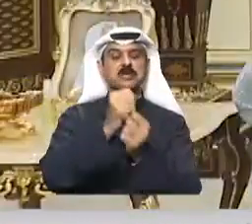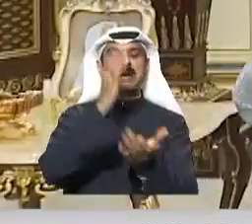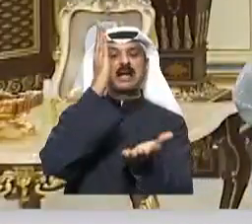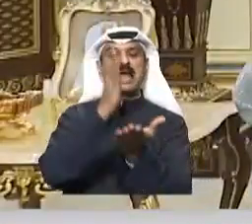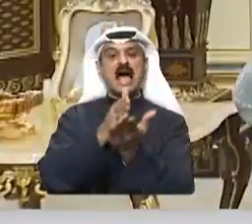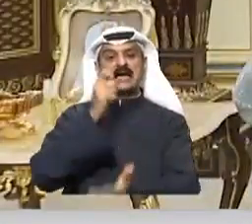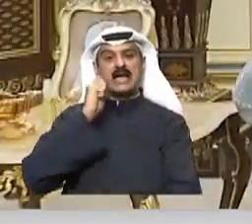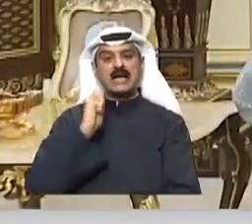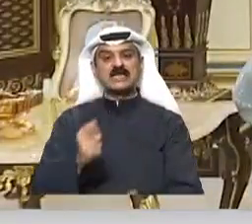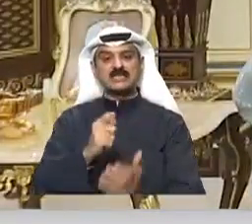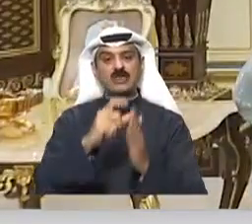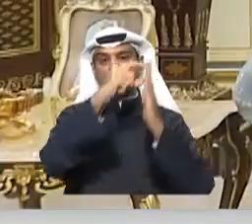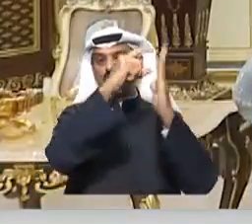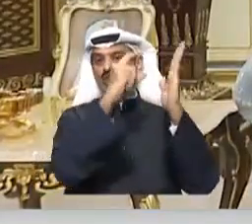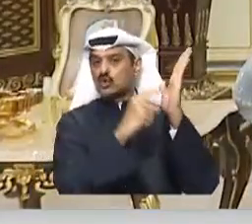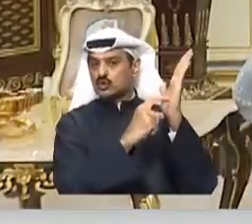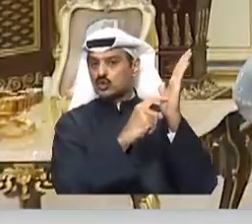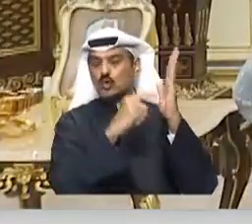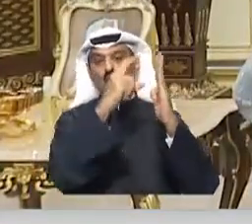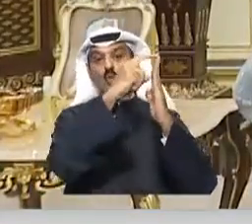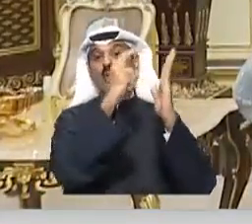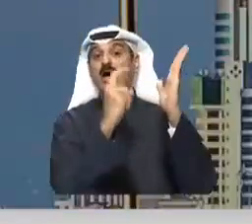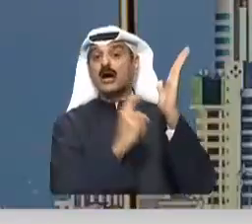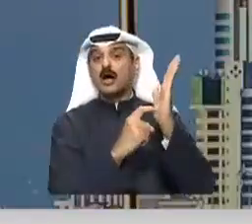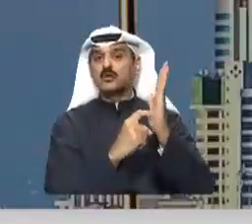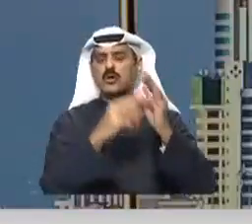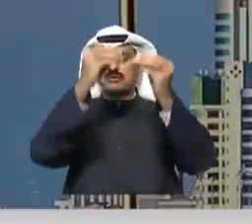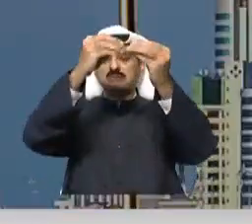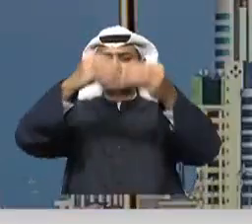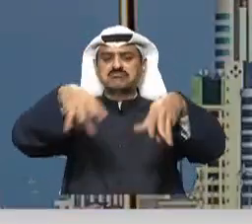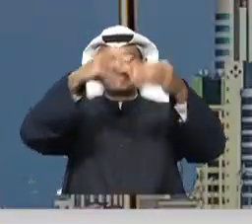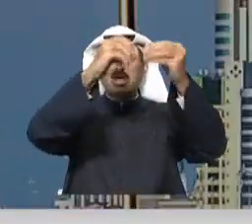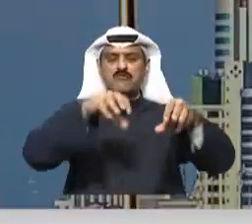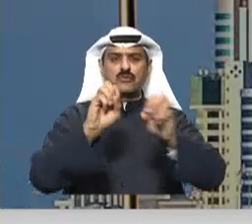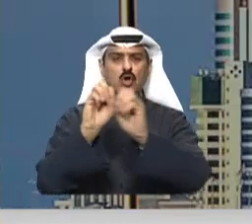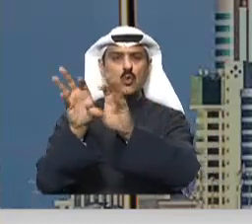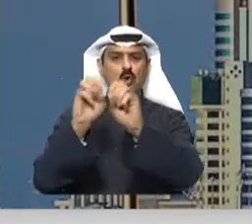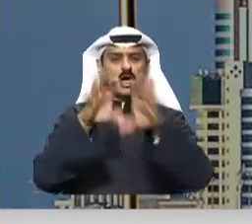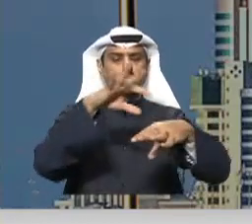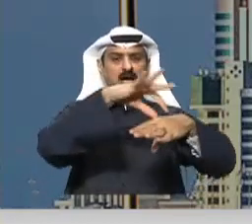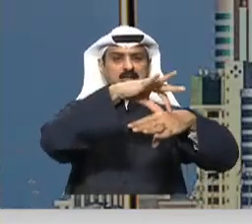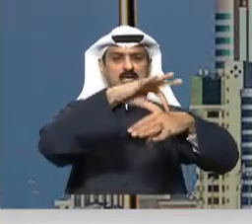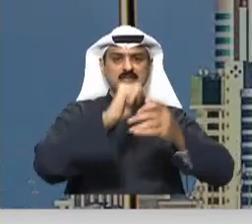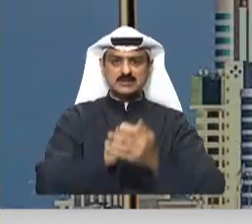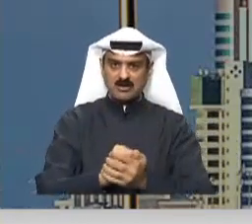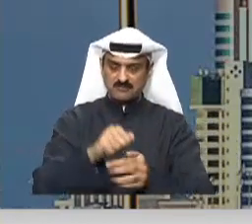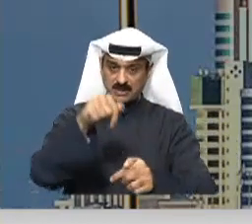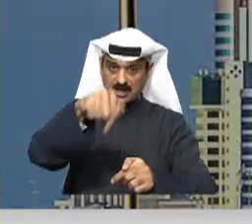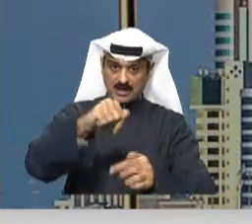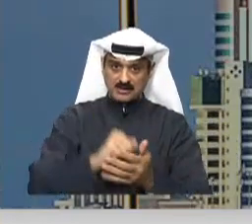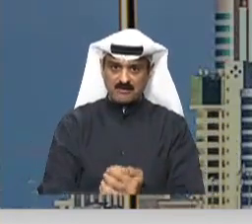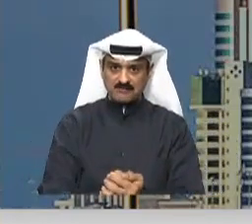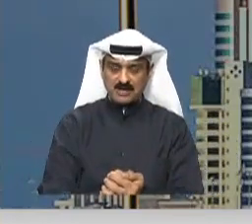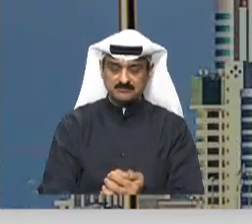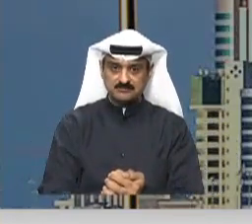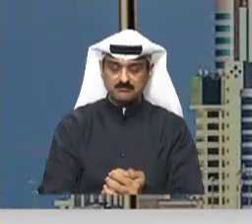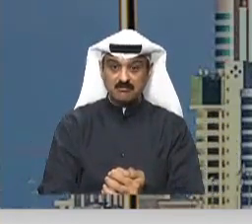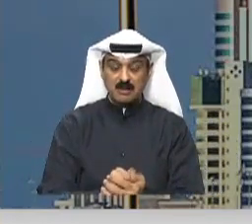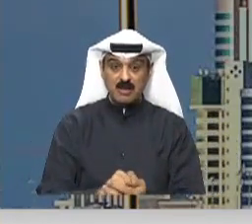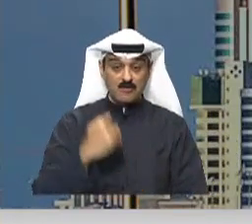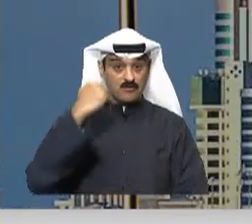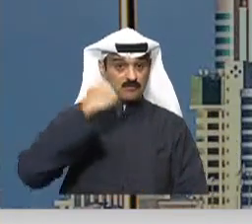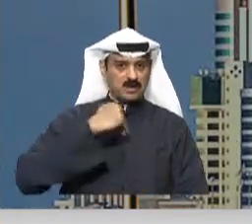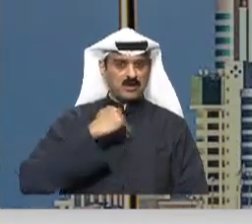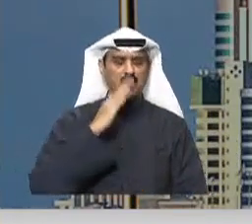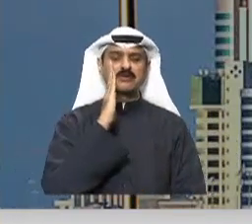الجليل الدستور وقانونا في العفو عن شريحه واسعه من ابناء الوطن ليعبر ذلك عن اراده